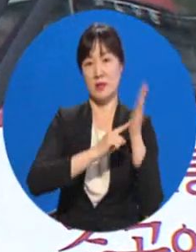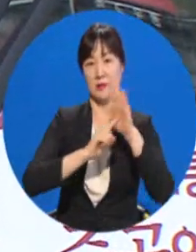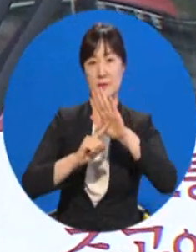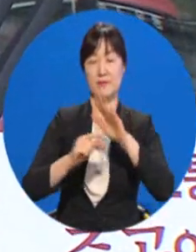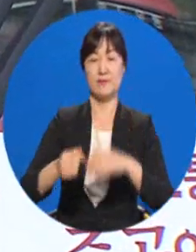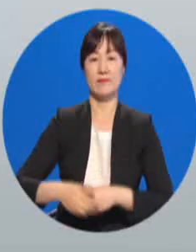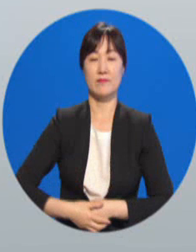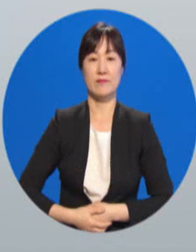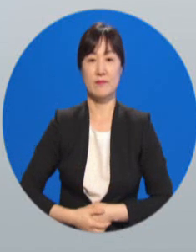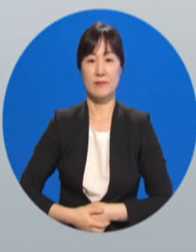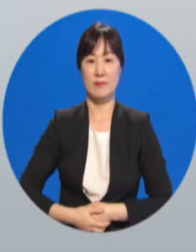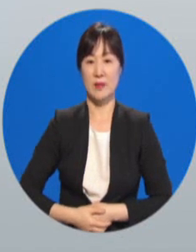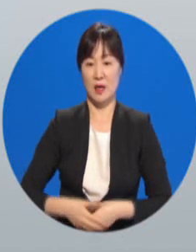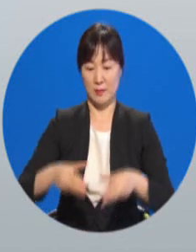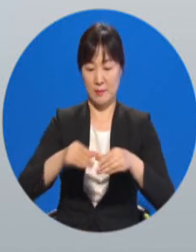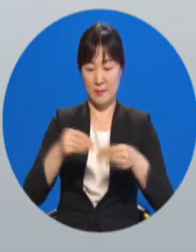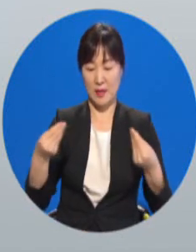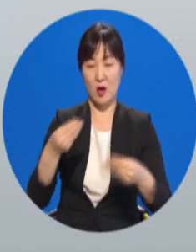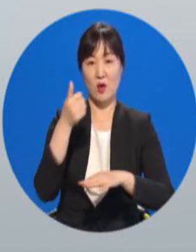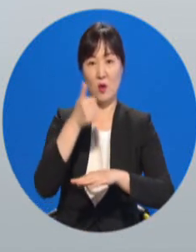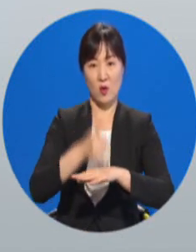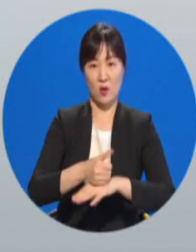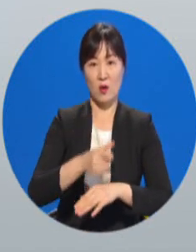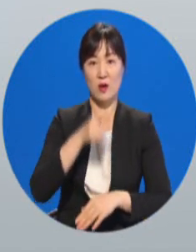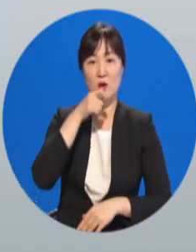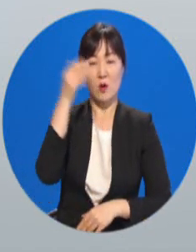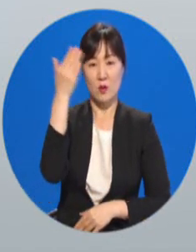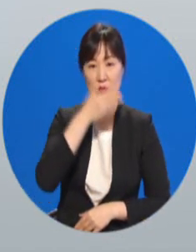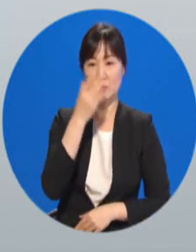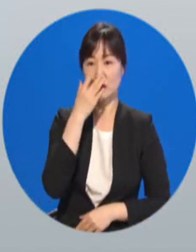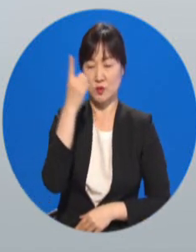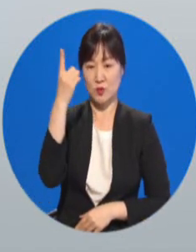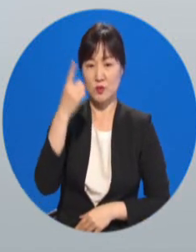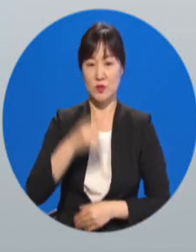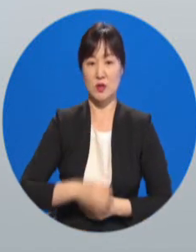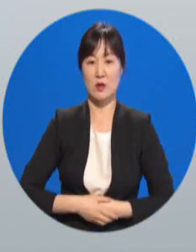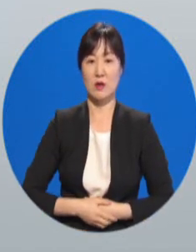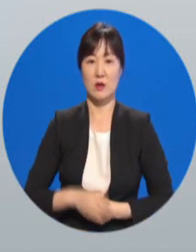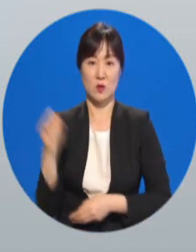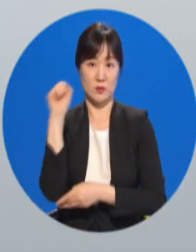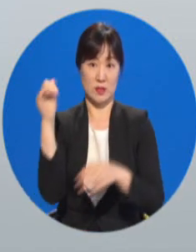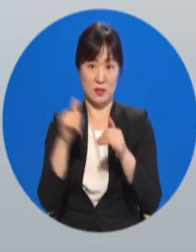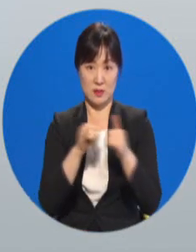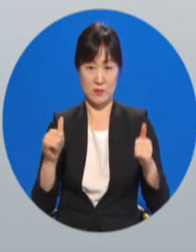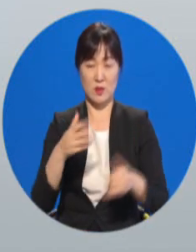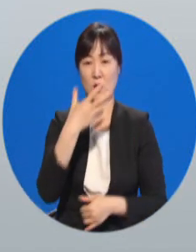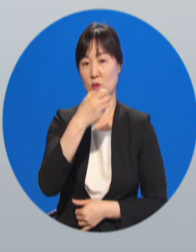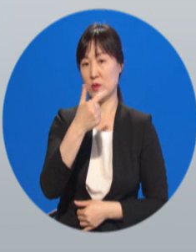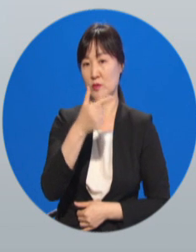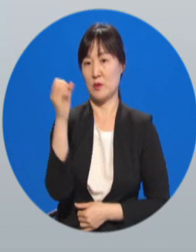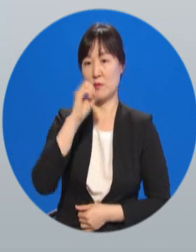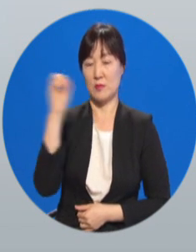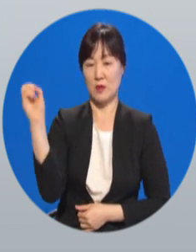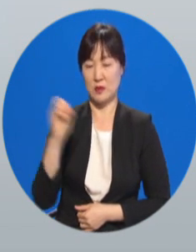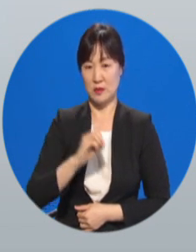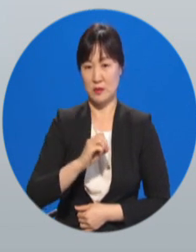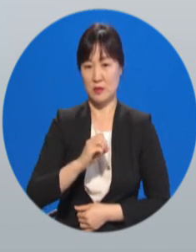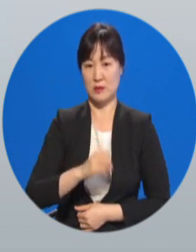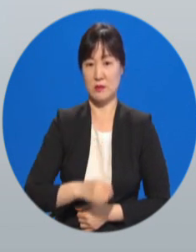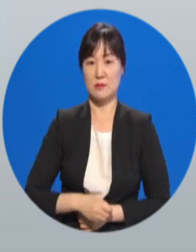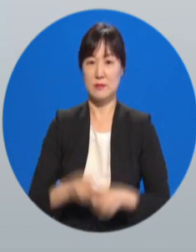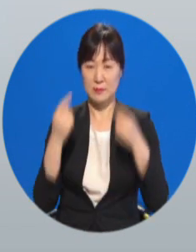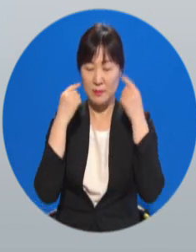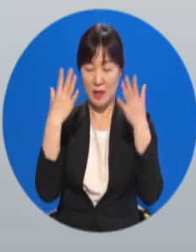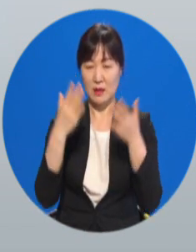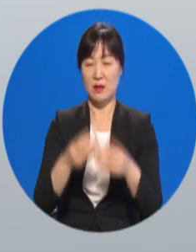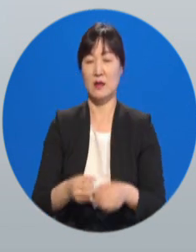발표했습니다. 개표 결과 여수 동양교통과 순천 동신교통 운전기사들은 96%를 웃도는 압도적인